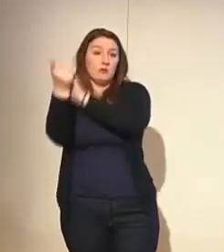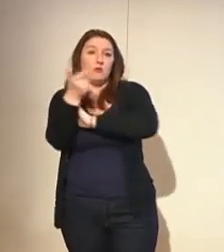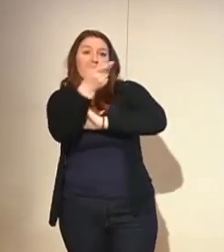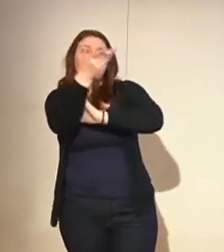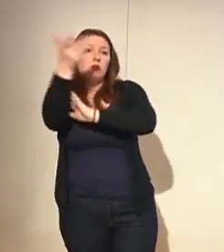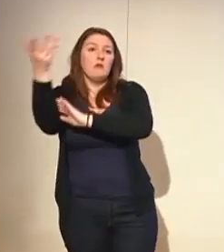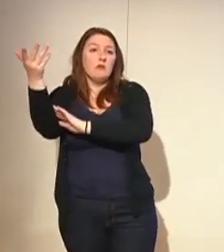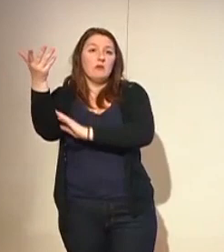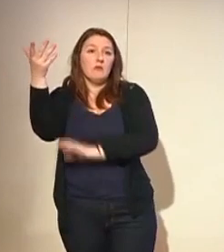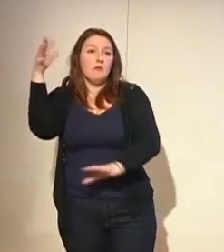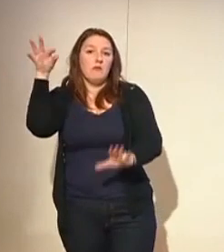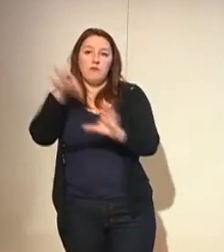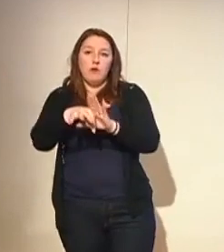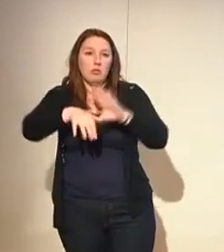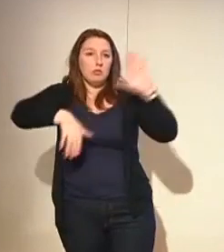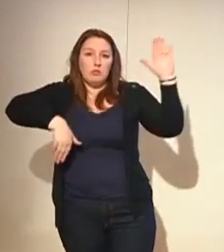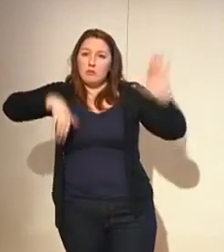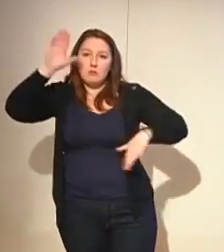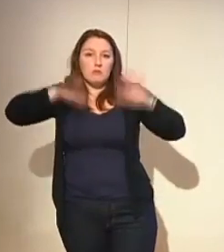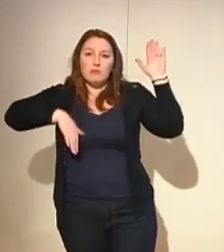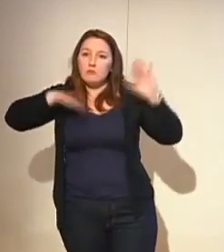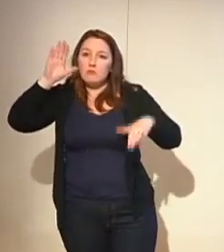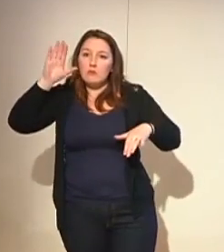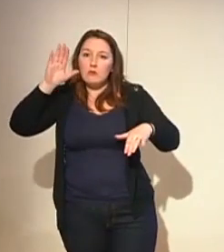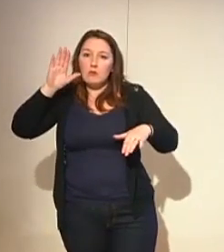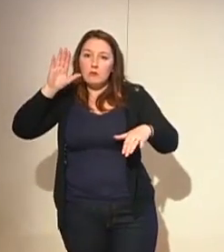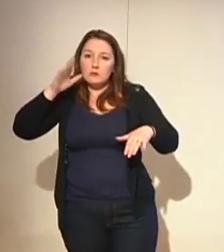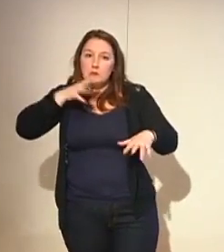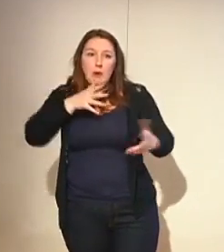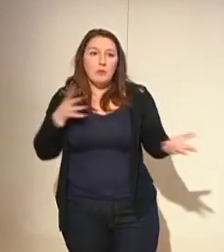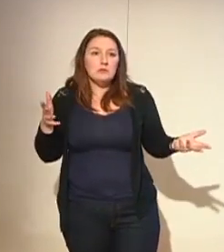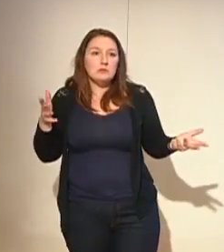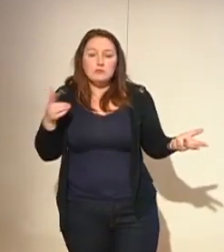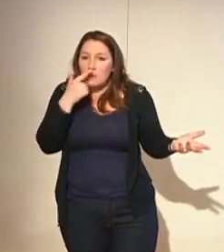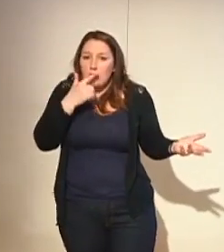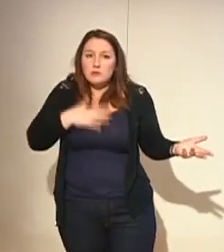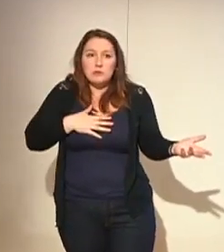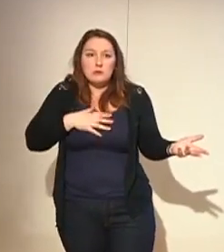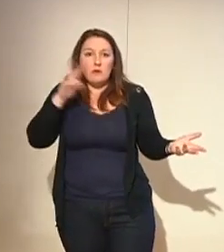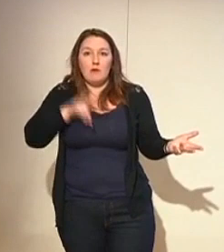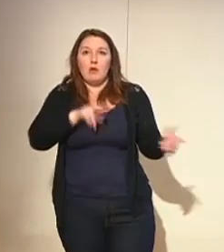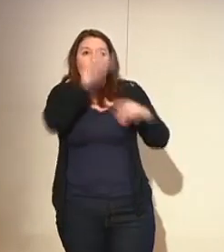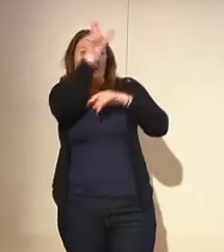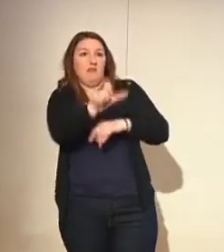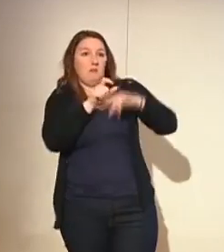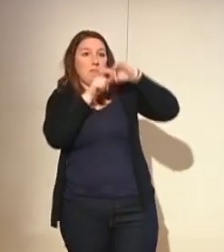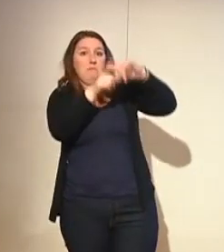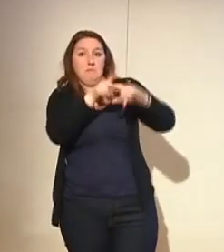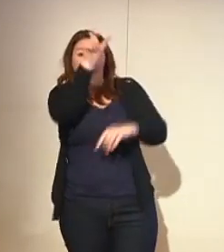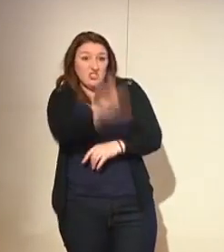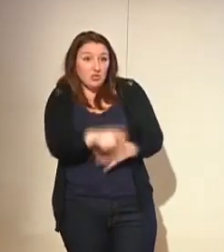queon est un vote je veux dire c'est c'est un non sens s'agissant de vote de personnes et de pluralité de